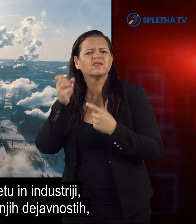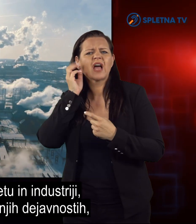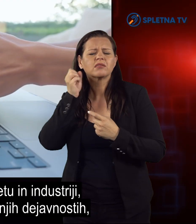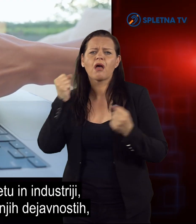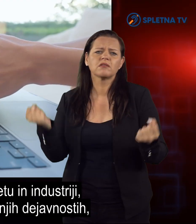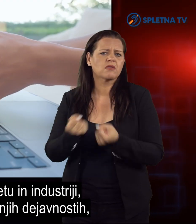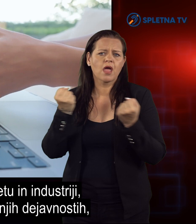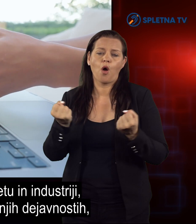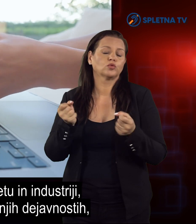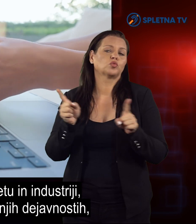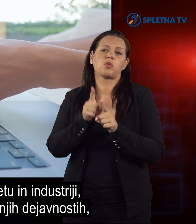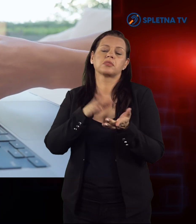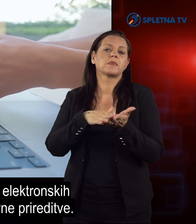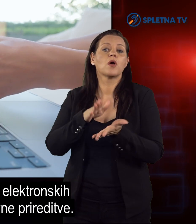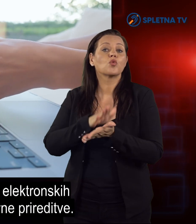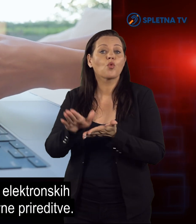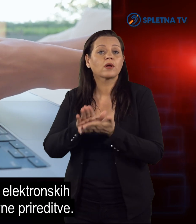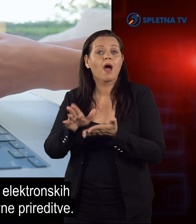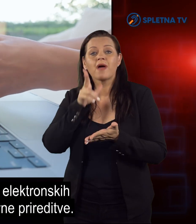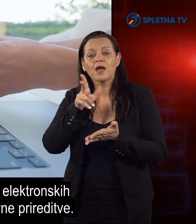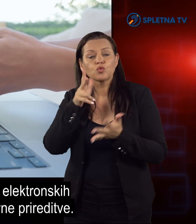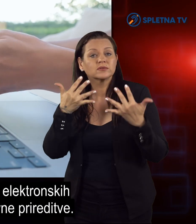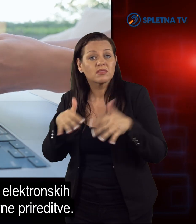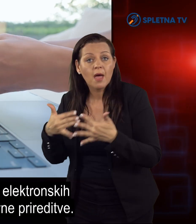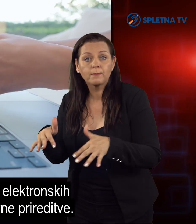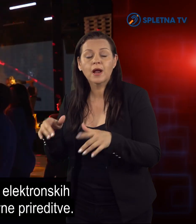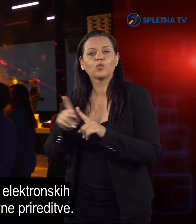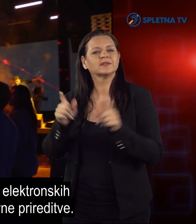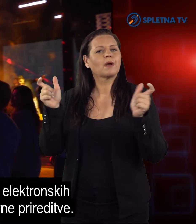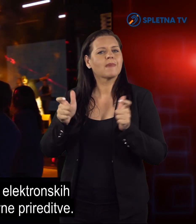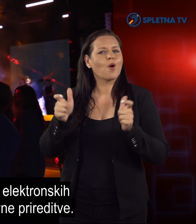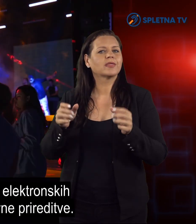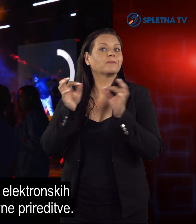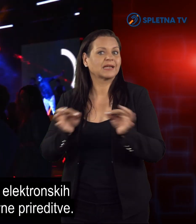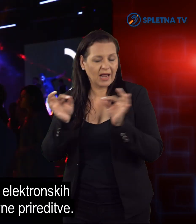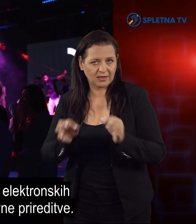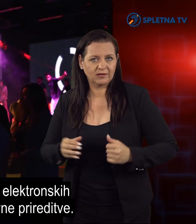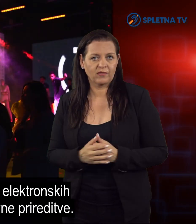vsakdanjih dejavnostih, kot so uporaba elektronskih naprav in zabavne prireditve.